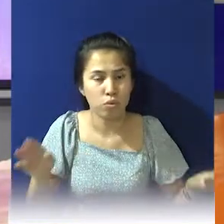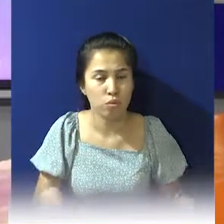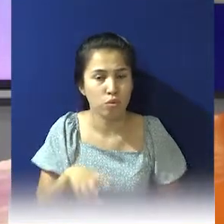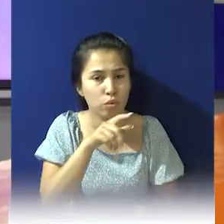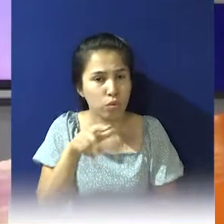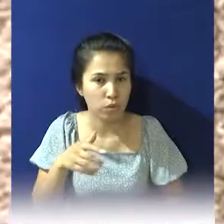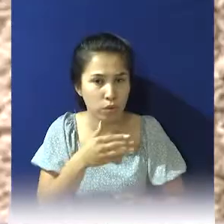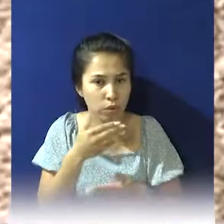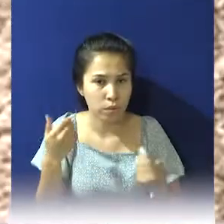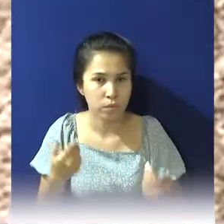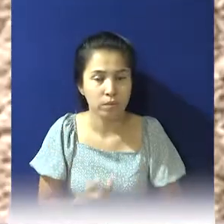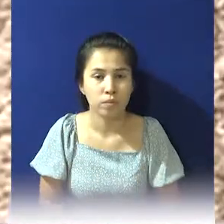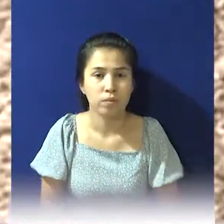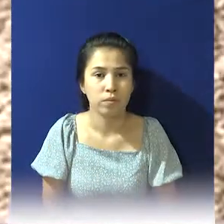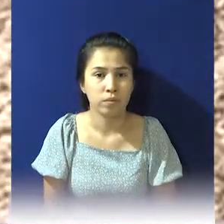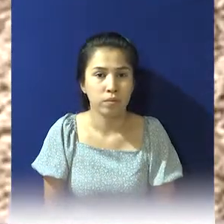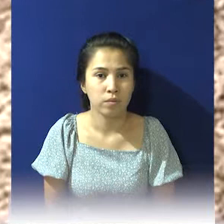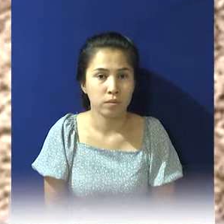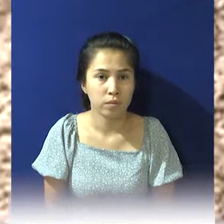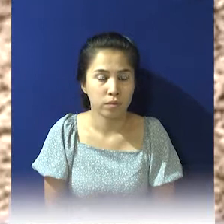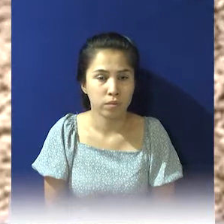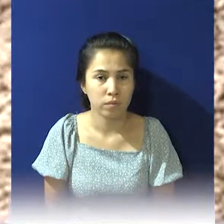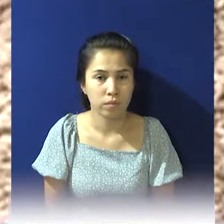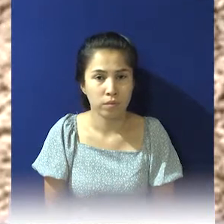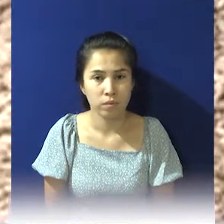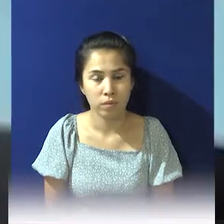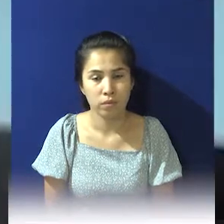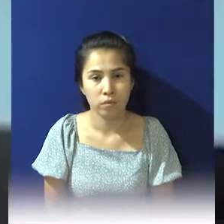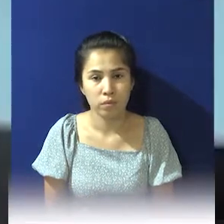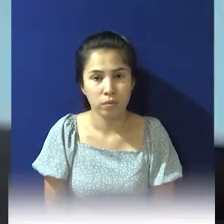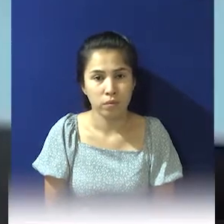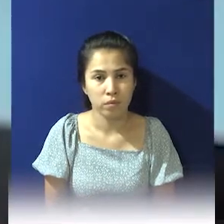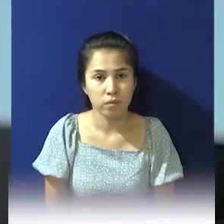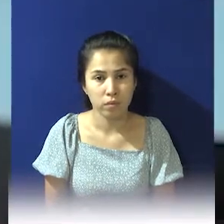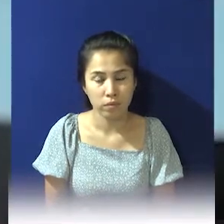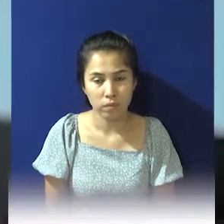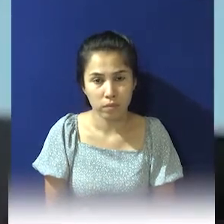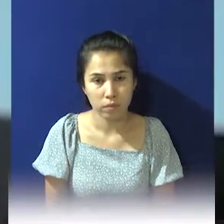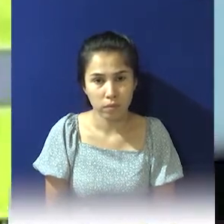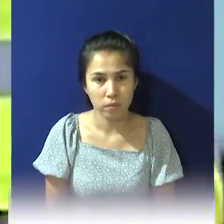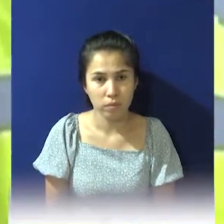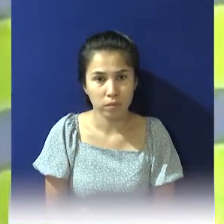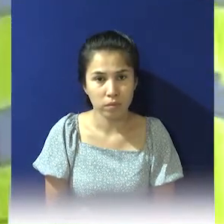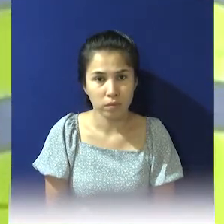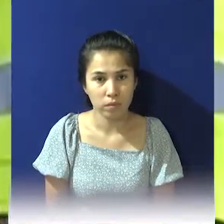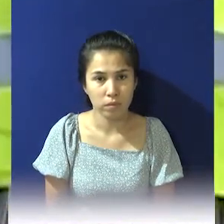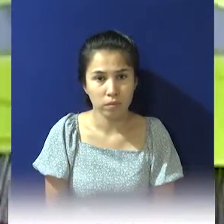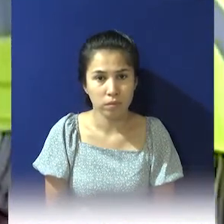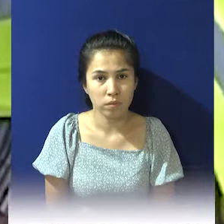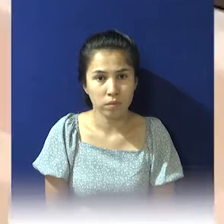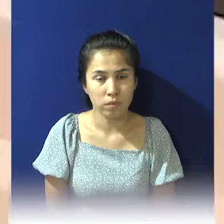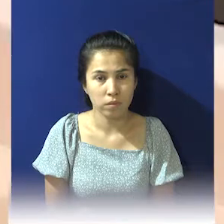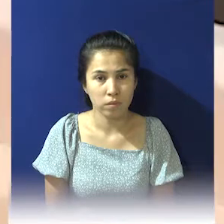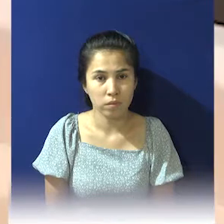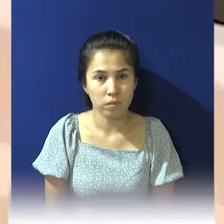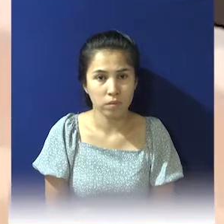в Китай. Для того, чтобы груз быстро и беспрепятственно доставлялся в нужную точку Поднебесной, совместно с национальным